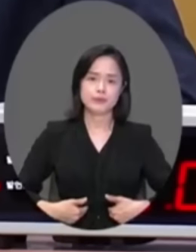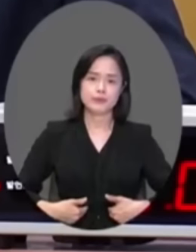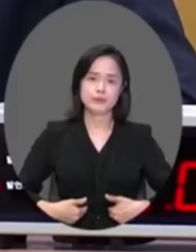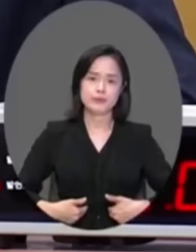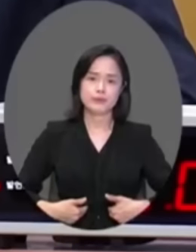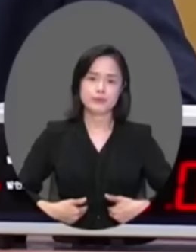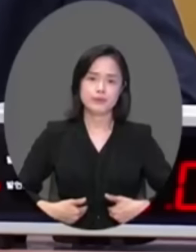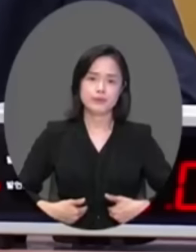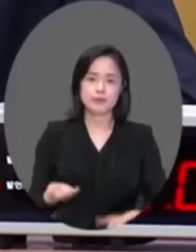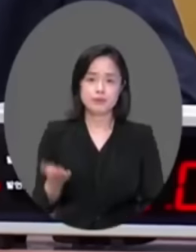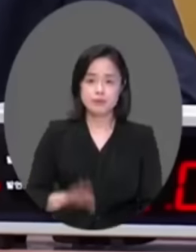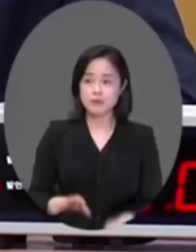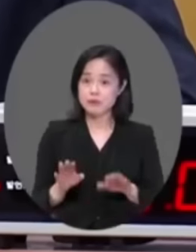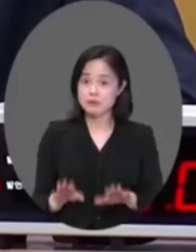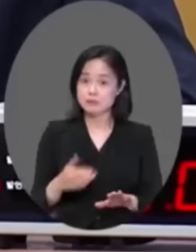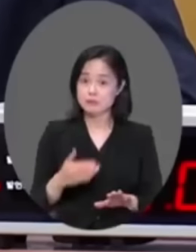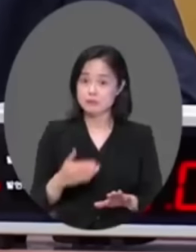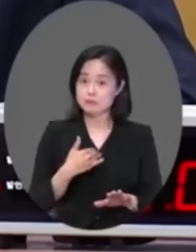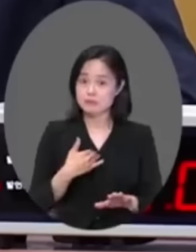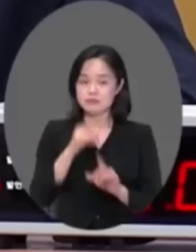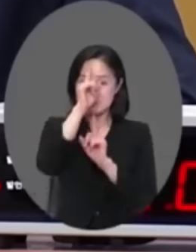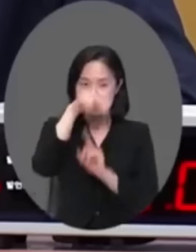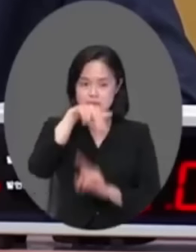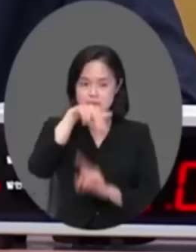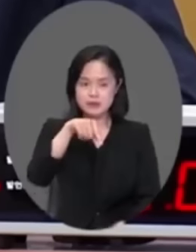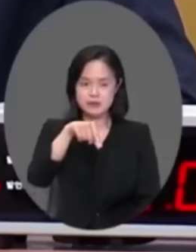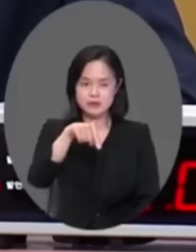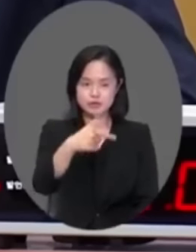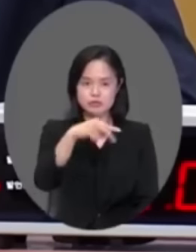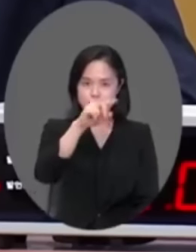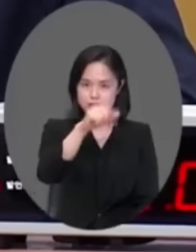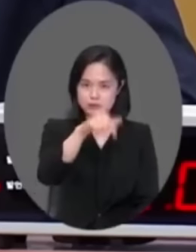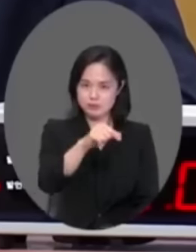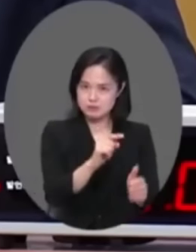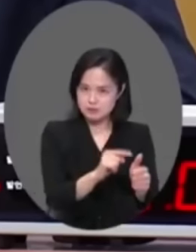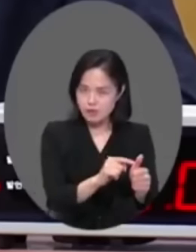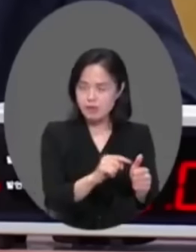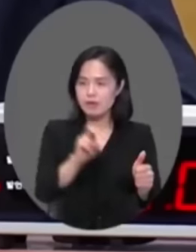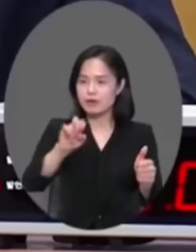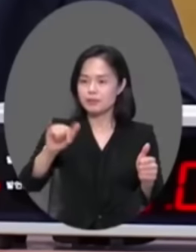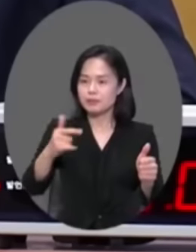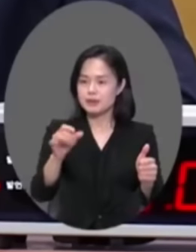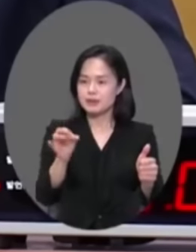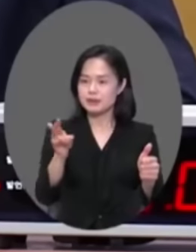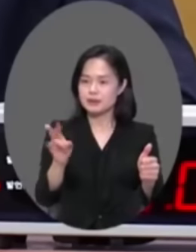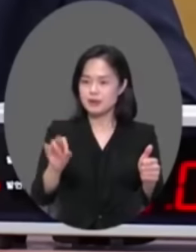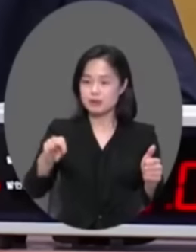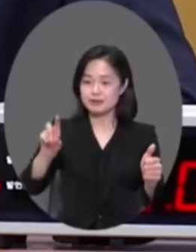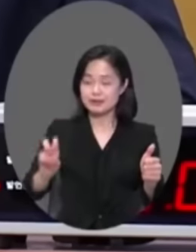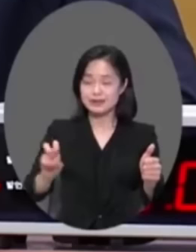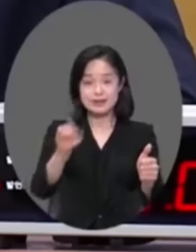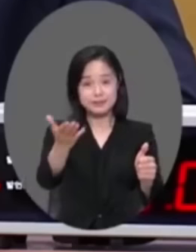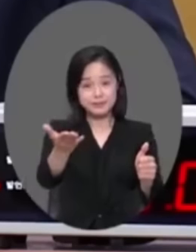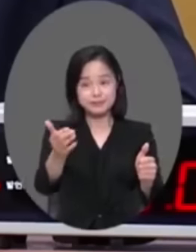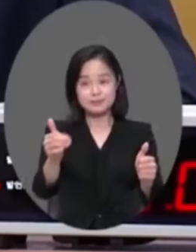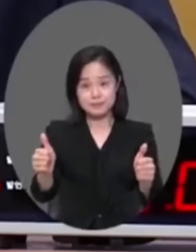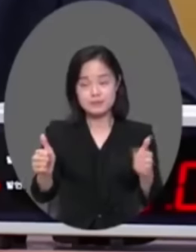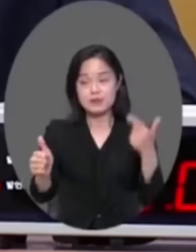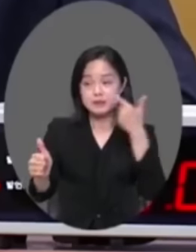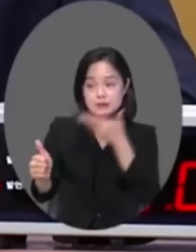이준석 위원과 민영삼 증인의 질의응답 과정에서 저로서는 이준석 위원께서 어떻게